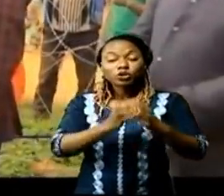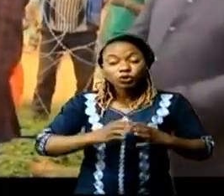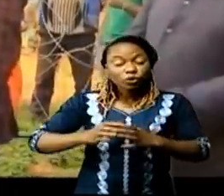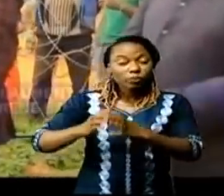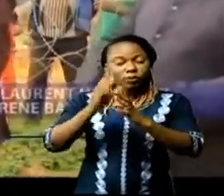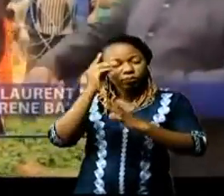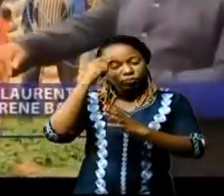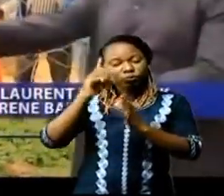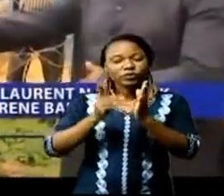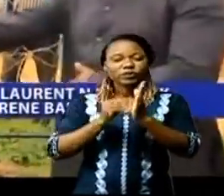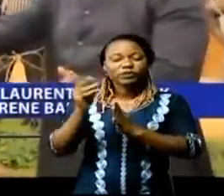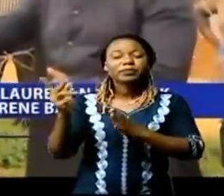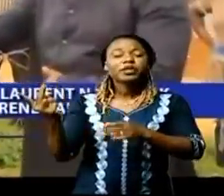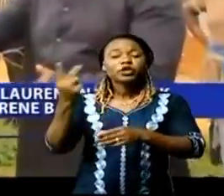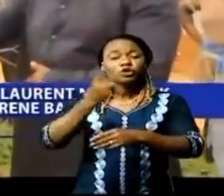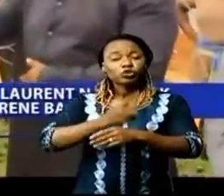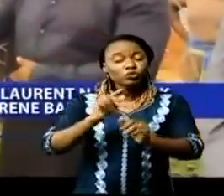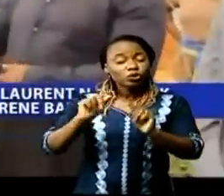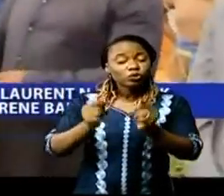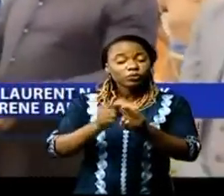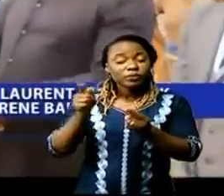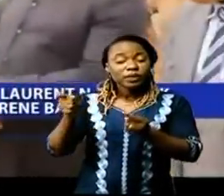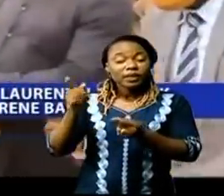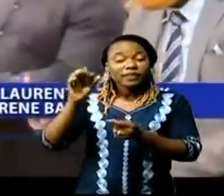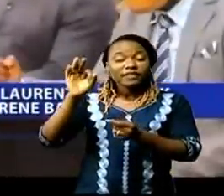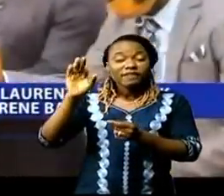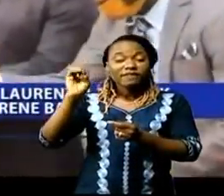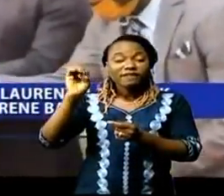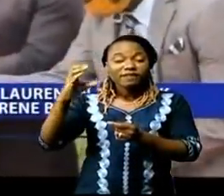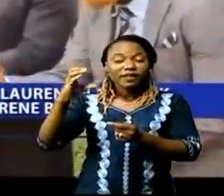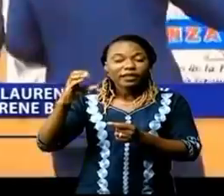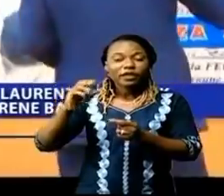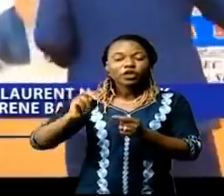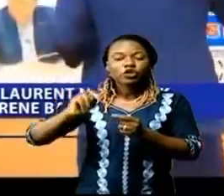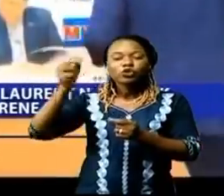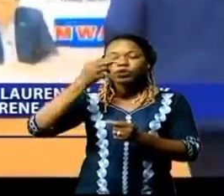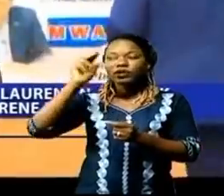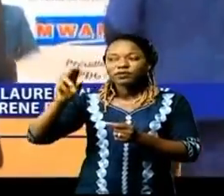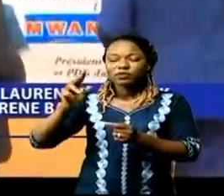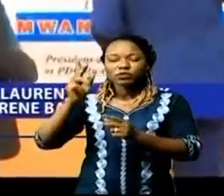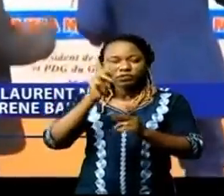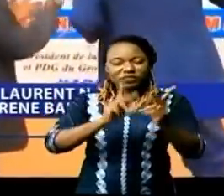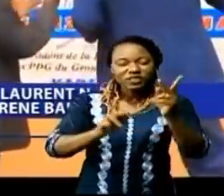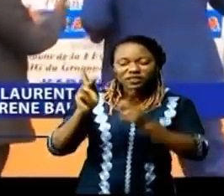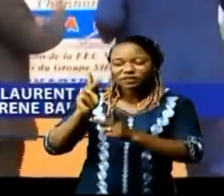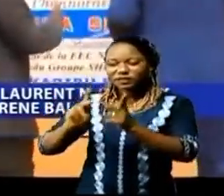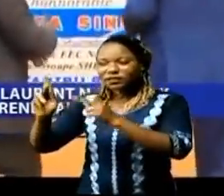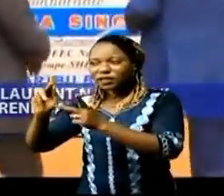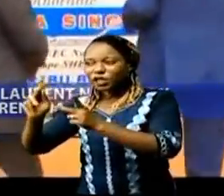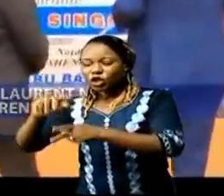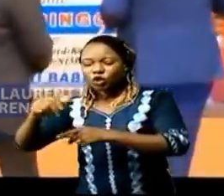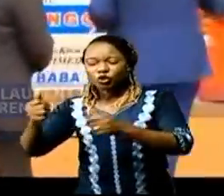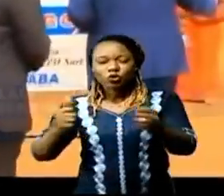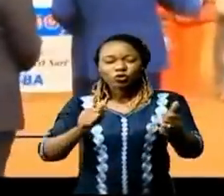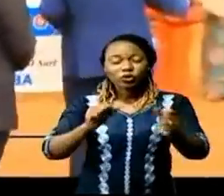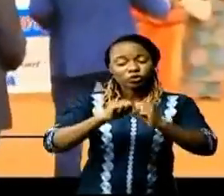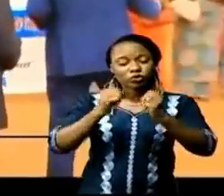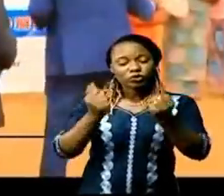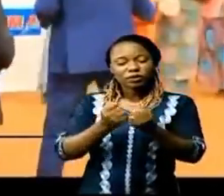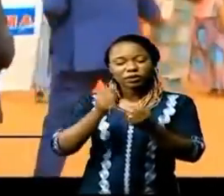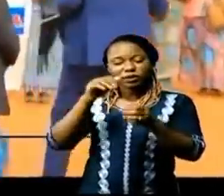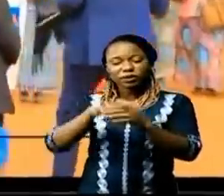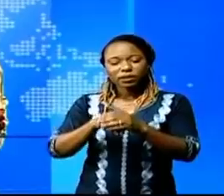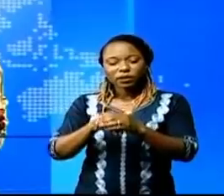de 2 jours, cette délégation de la FEC Nord-Kivu pourra visiter quelques entreprises économiques de la ville de